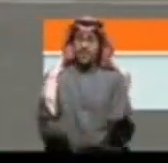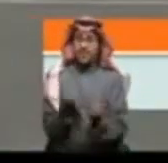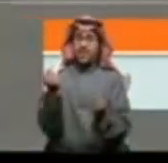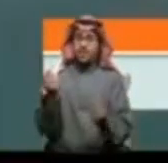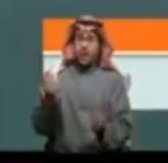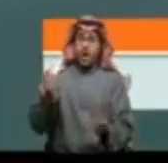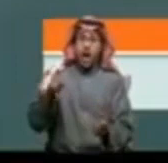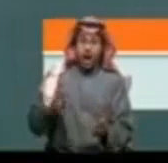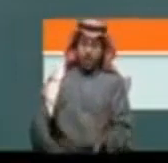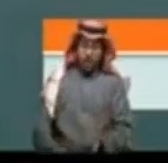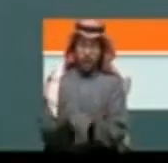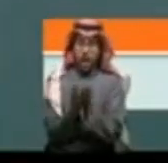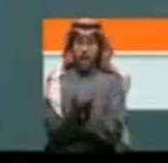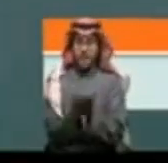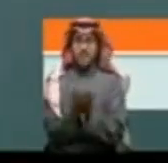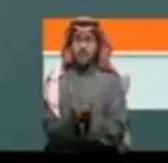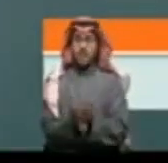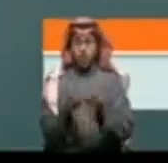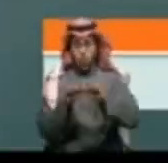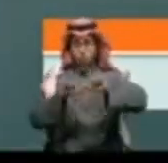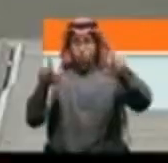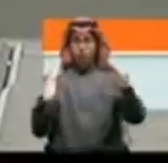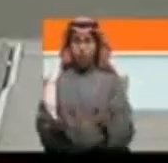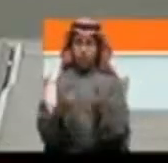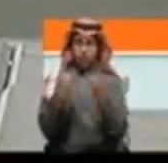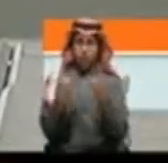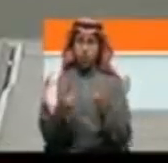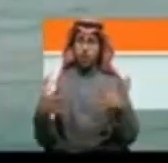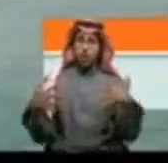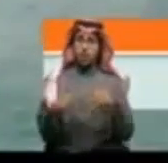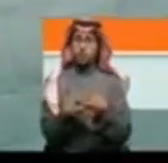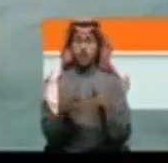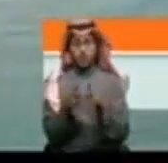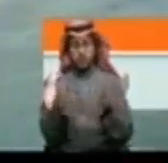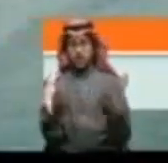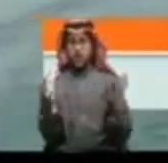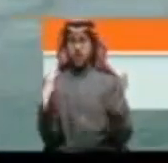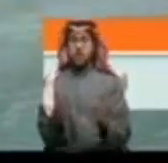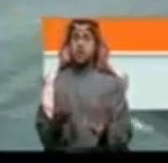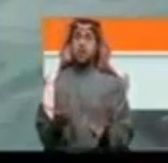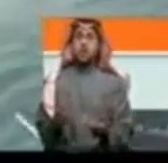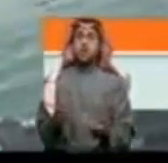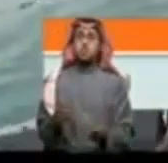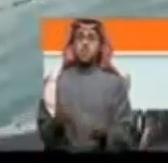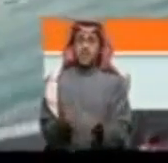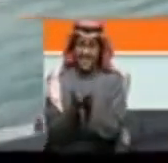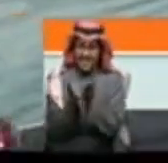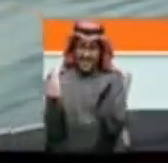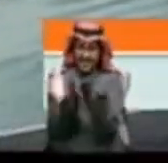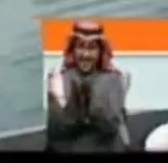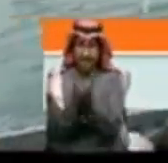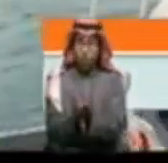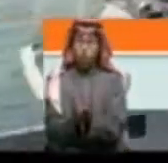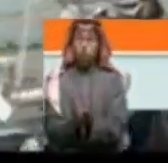إنزالا بحريا وعروضا عسكرية متنوعة شاركت فيه العديد من القطاعات البحرية كالزوارق